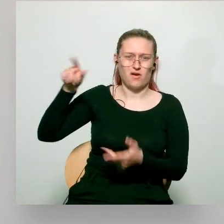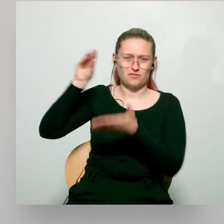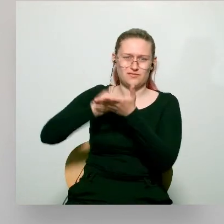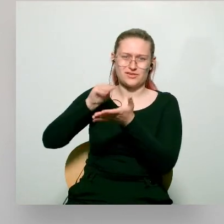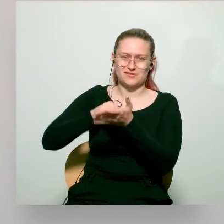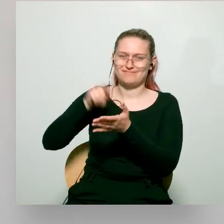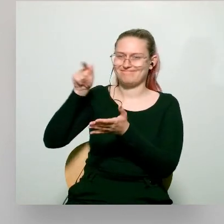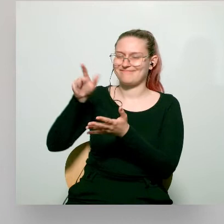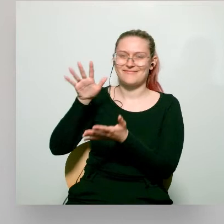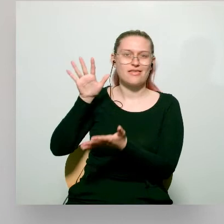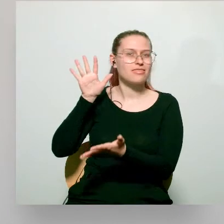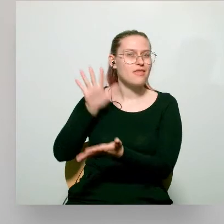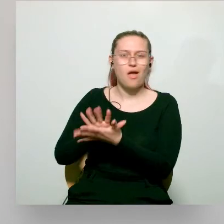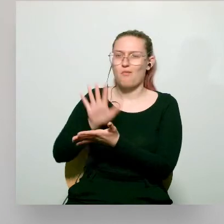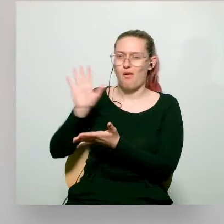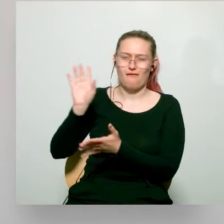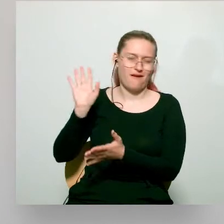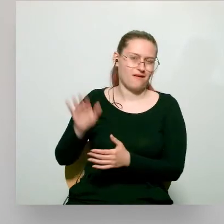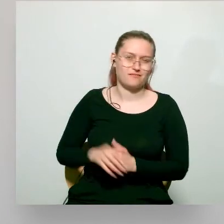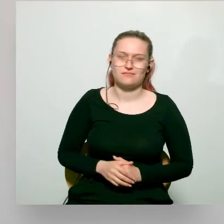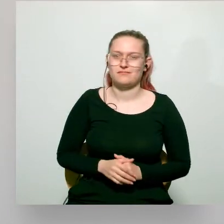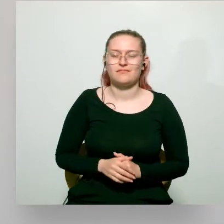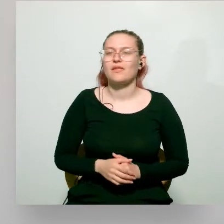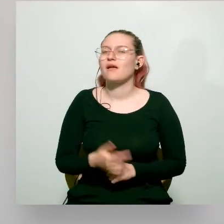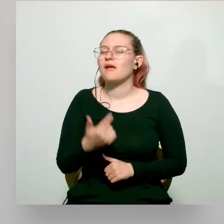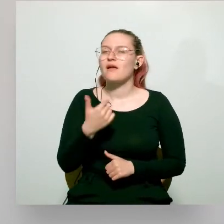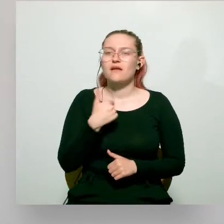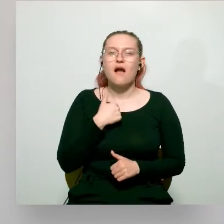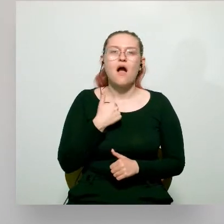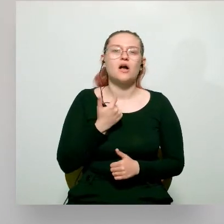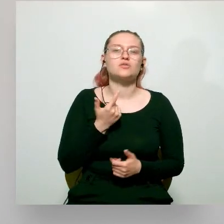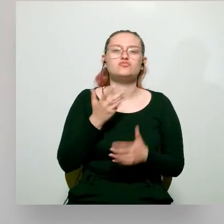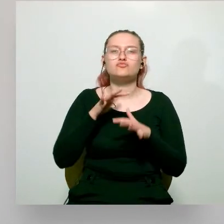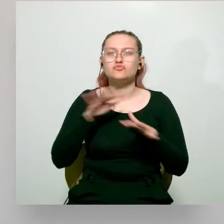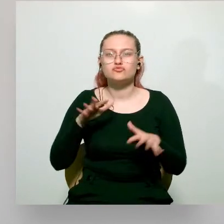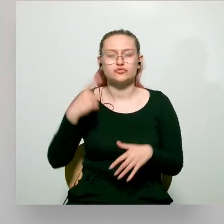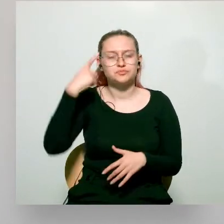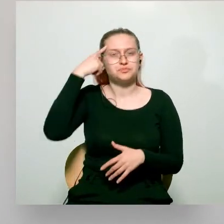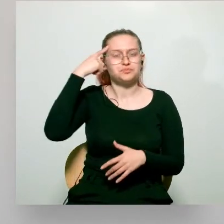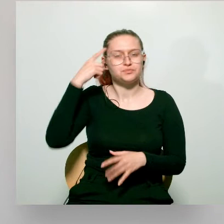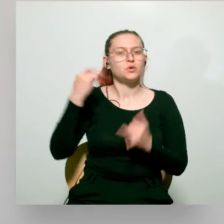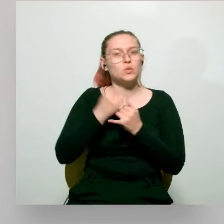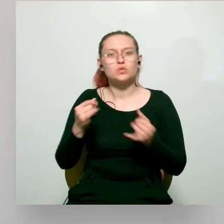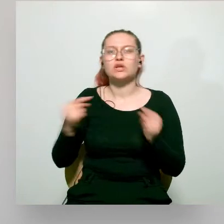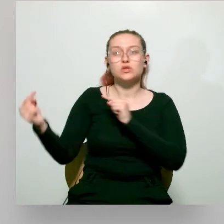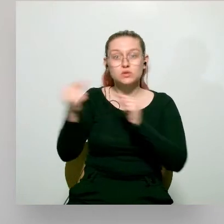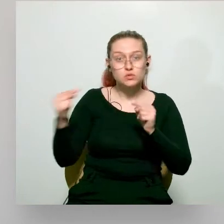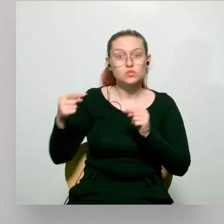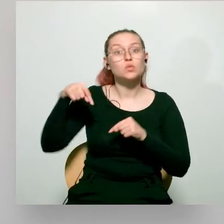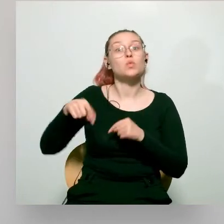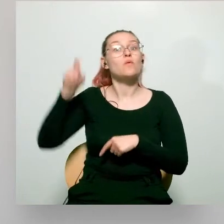typowe. Przypominam sobie bardzo różne dyskusje toczone jeszcze w Niemczech, już tutaj w Niemczech z